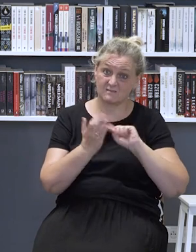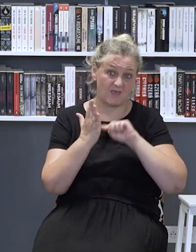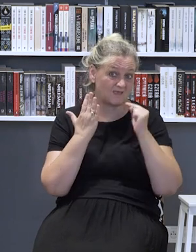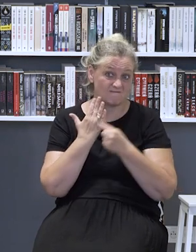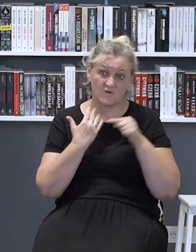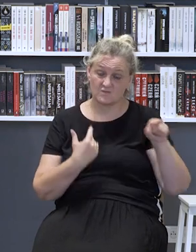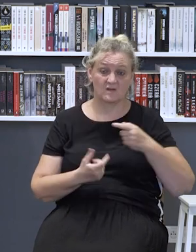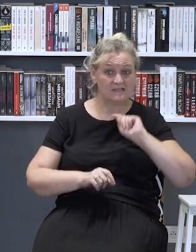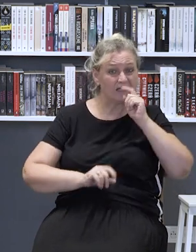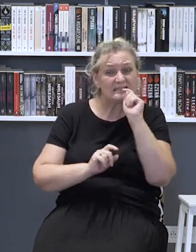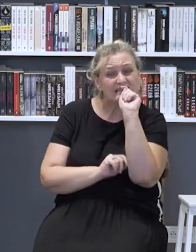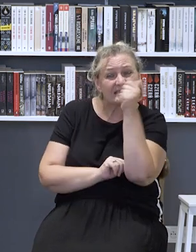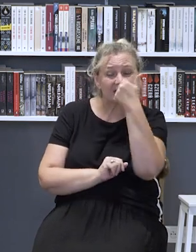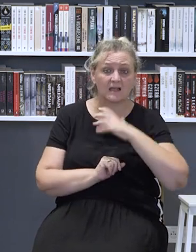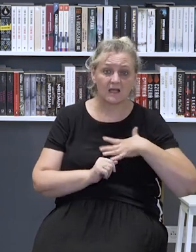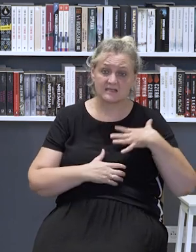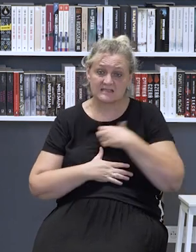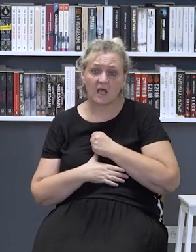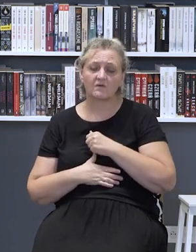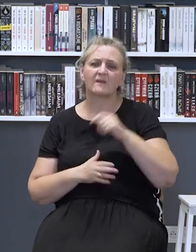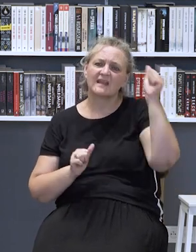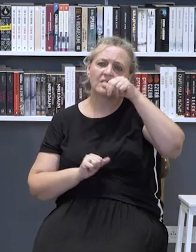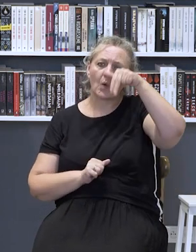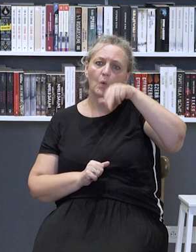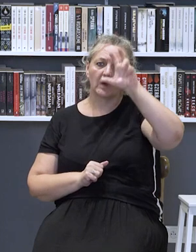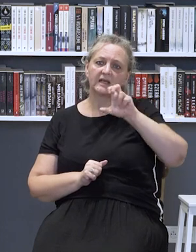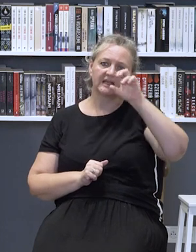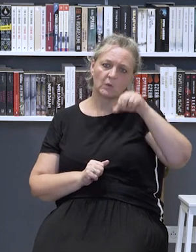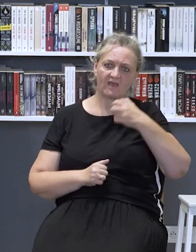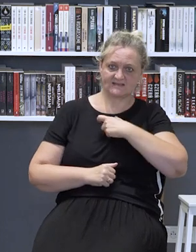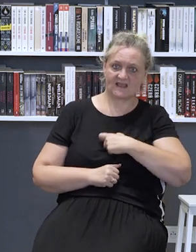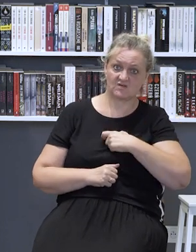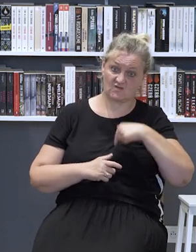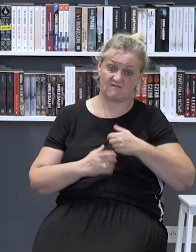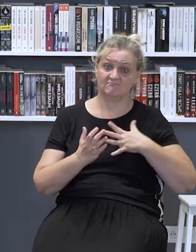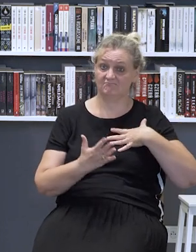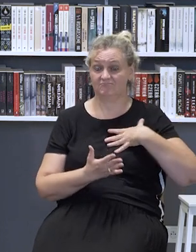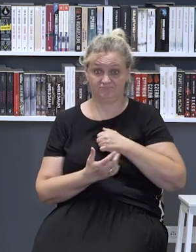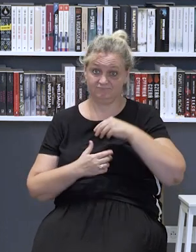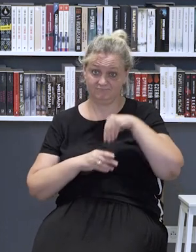mały zawał serca, zawał uchyłka sercowego w wyniku